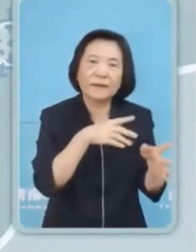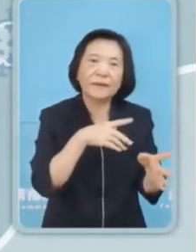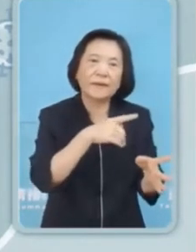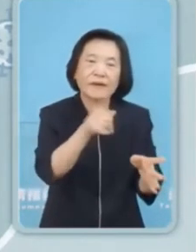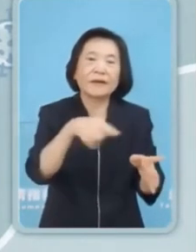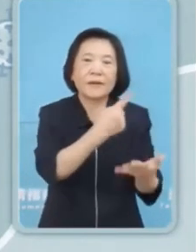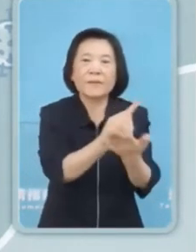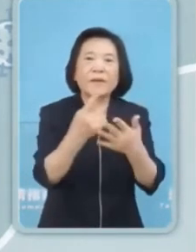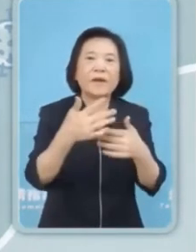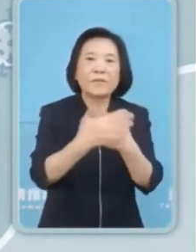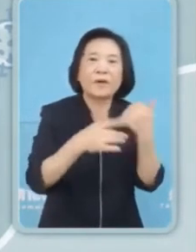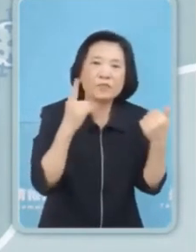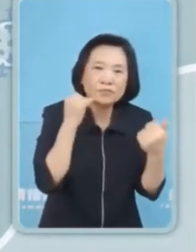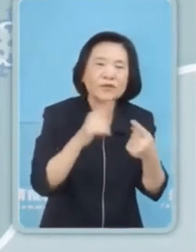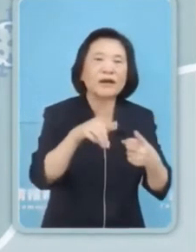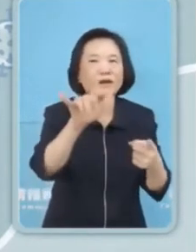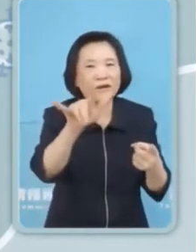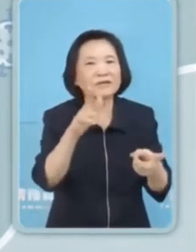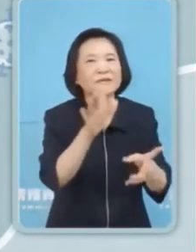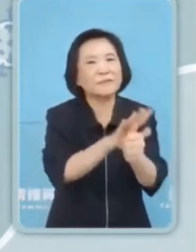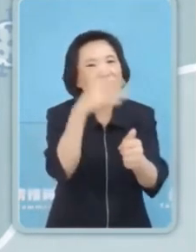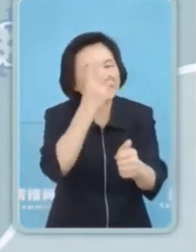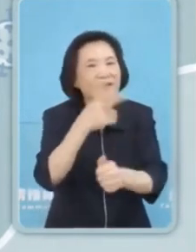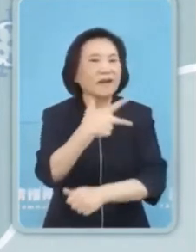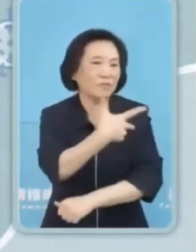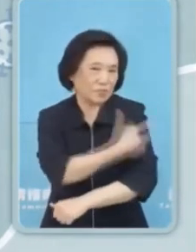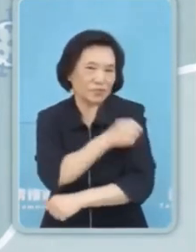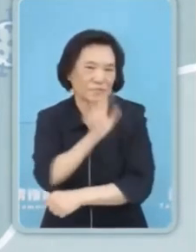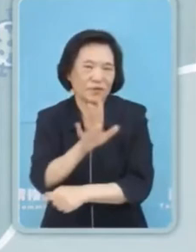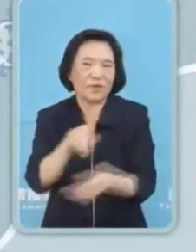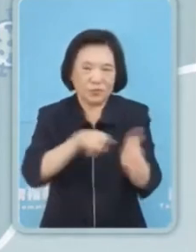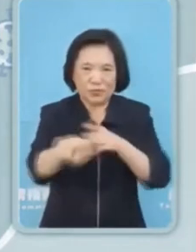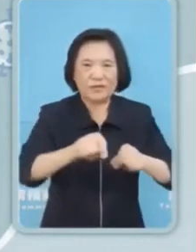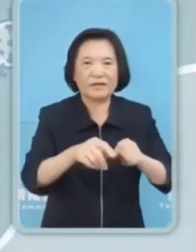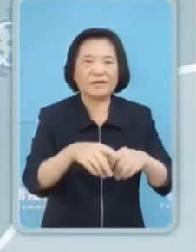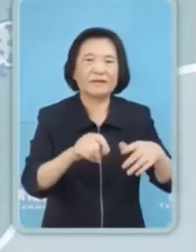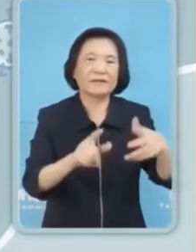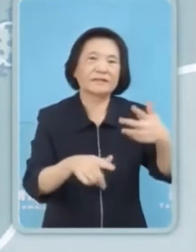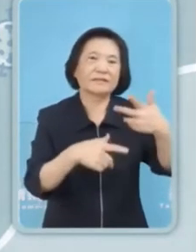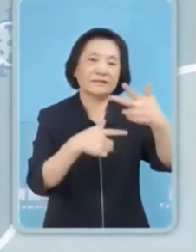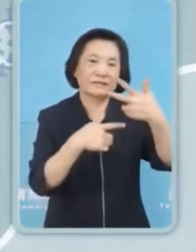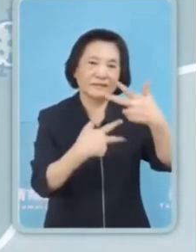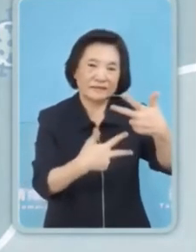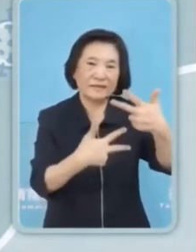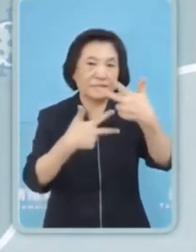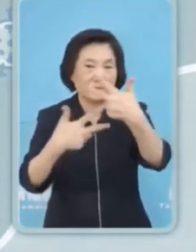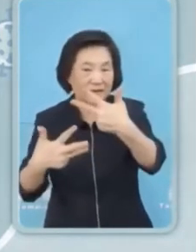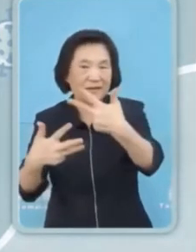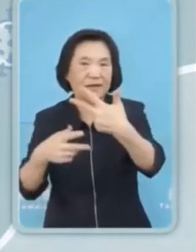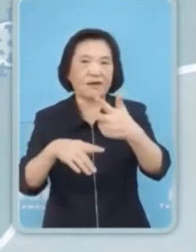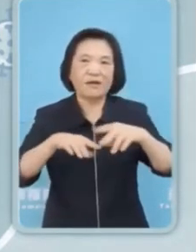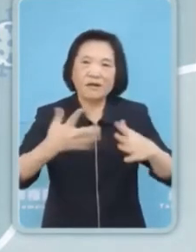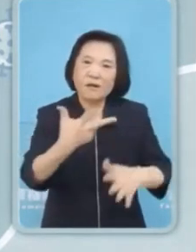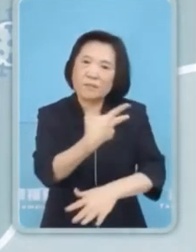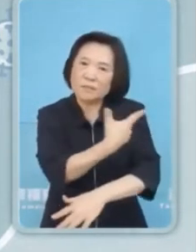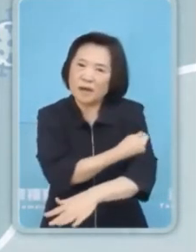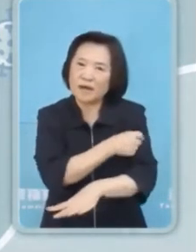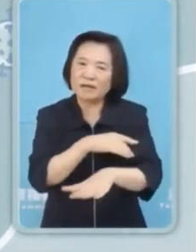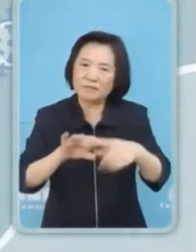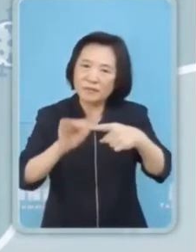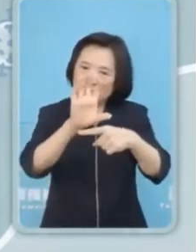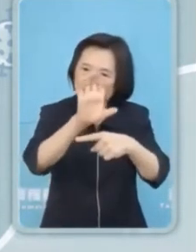及保姆专案疫苗接种，那么7月6号、7号、8号总计接种率高